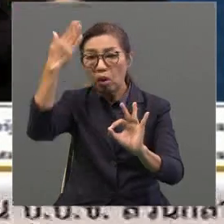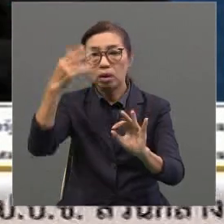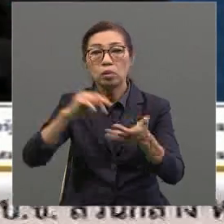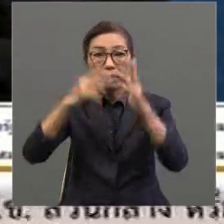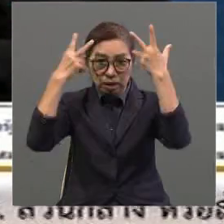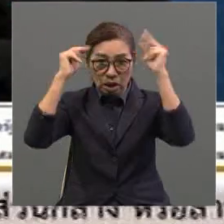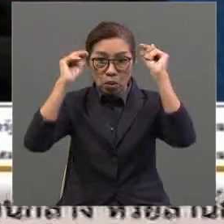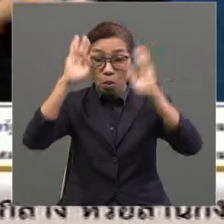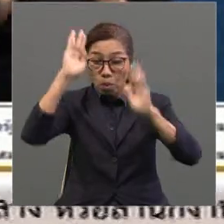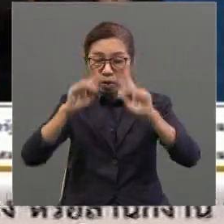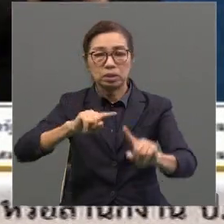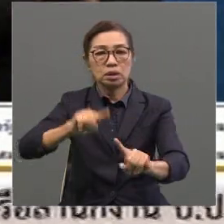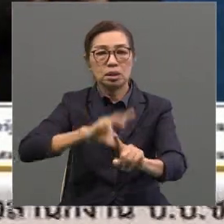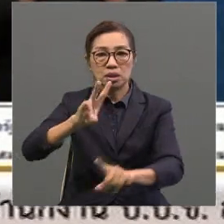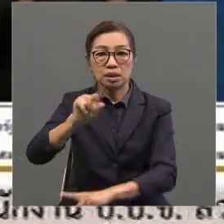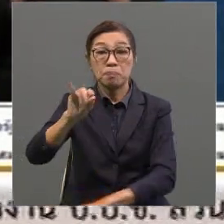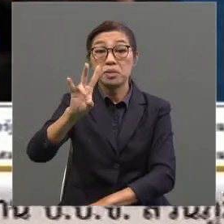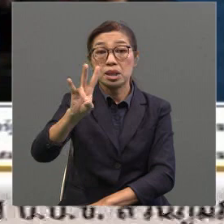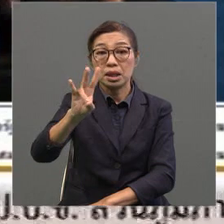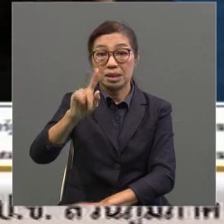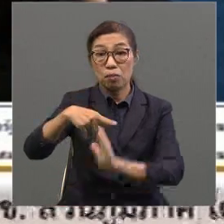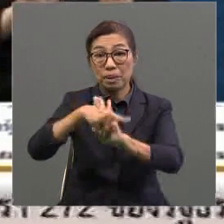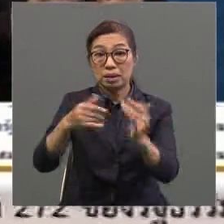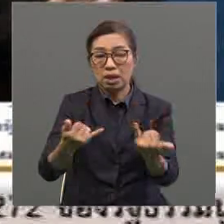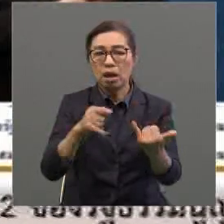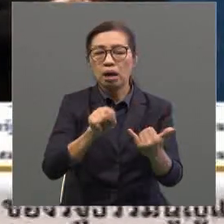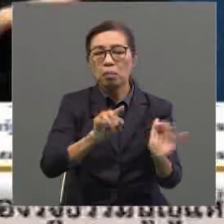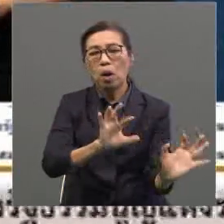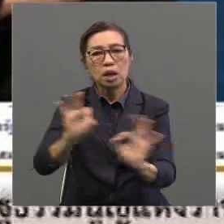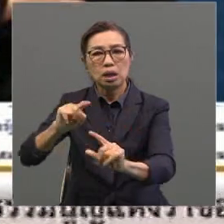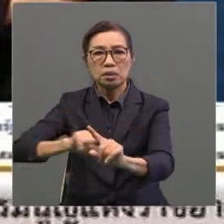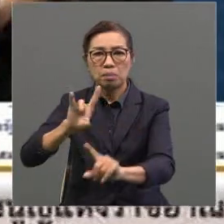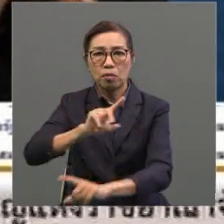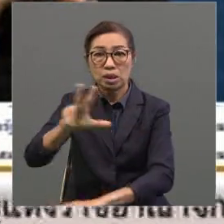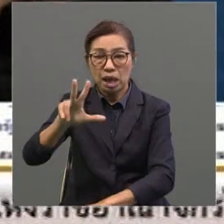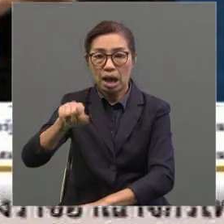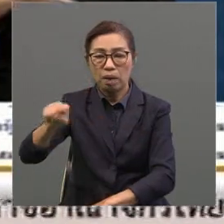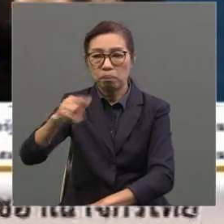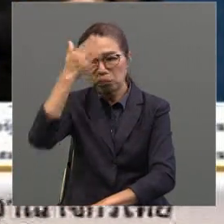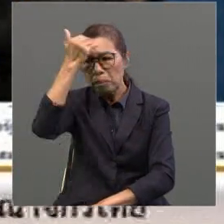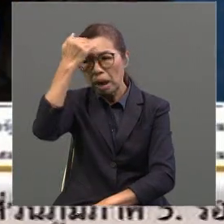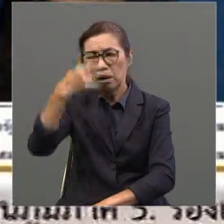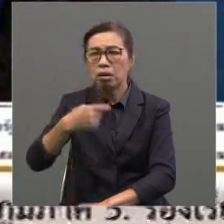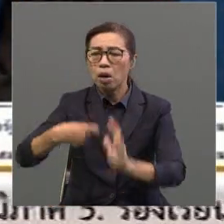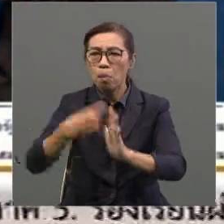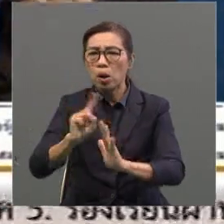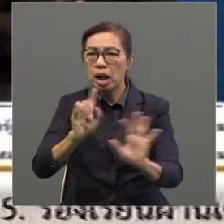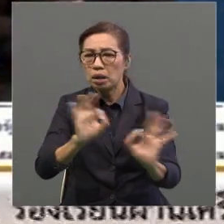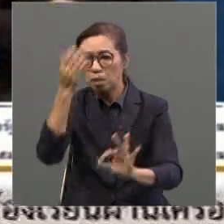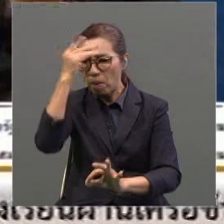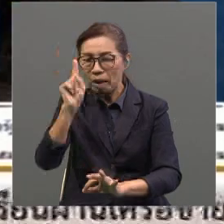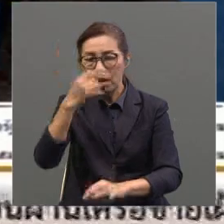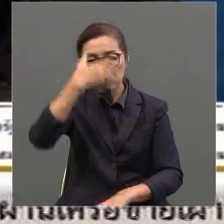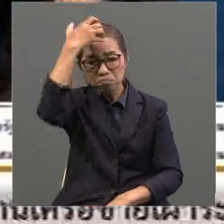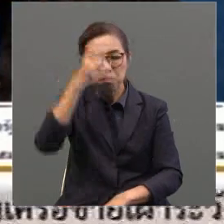โหวตนายกเนี่ยจากวันที่ 27กรกฎาคมพฤหัสบดีนี้ไปวันที่ 3สิงหาคมนี้เพราะอะไรก็ต้องอาจจะหารือกับ